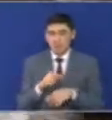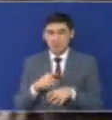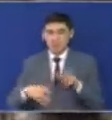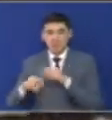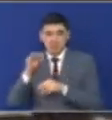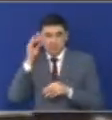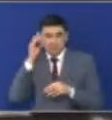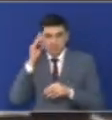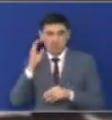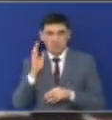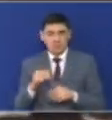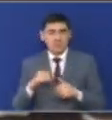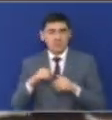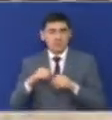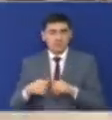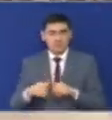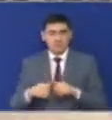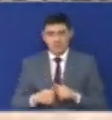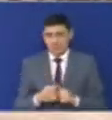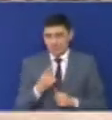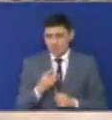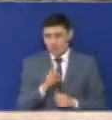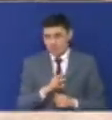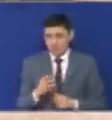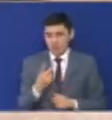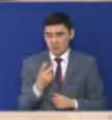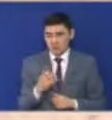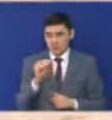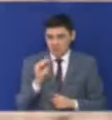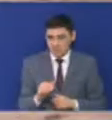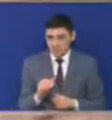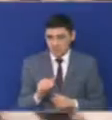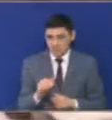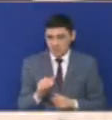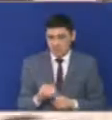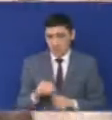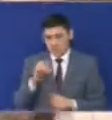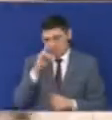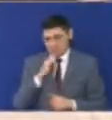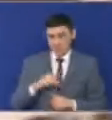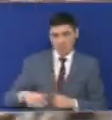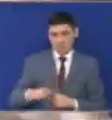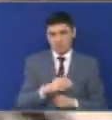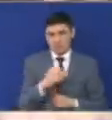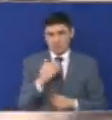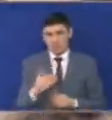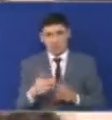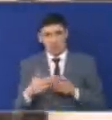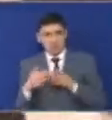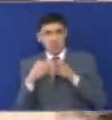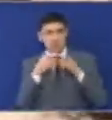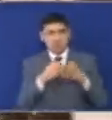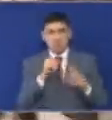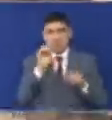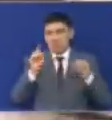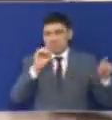войне досталась тяжелой ценой. 1 200 000 сыновей и дочерей Казахстана героически сражались на всех фронтах